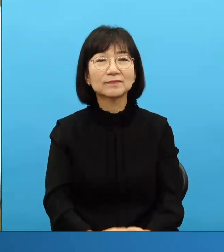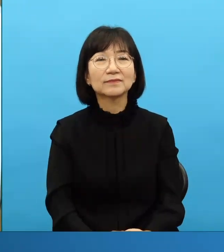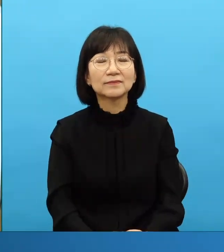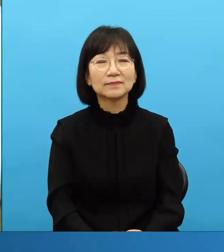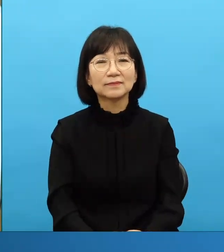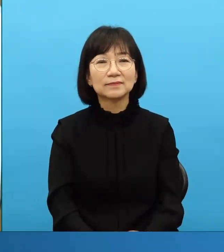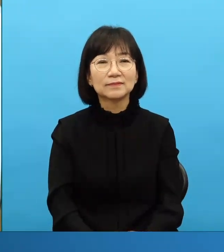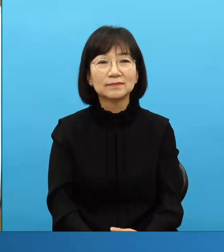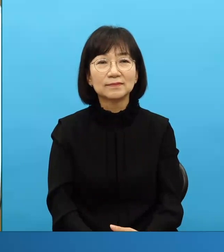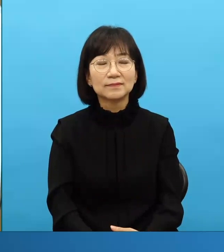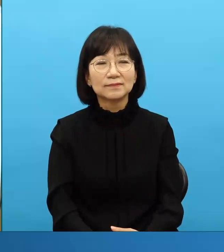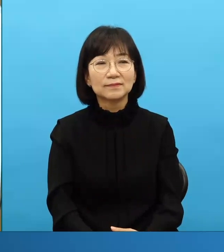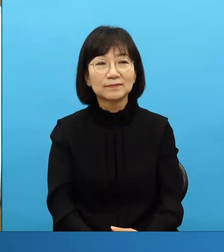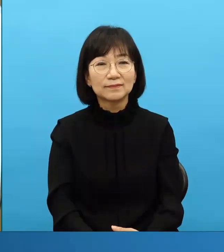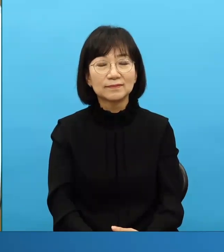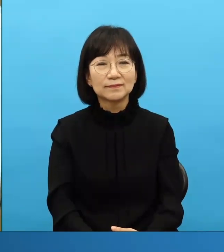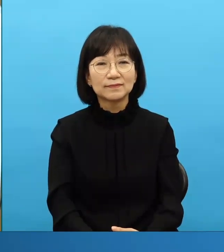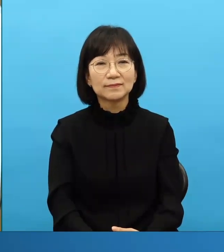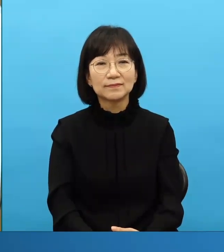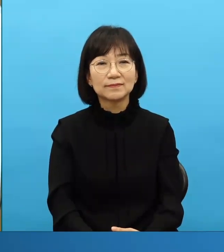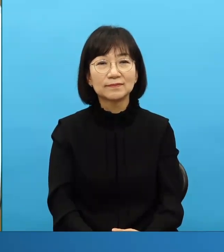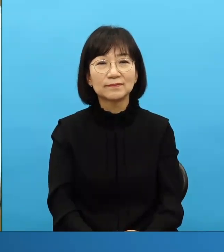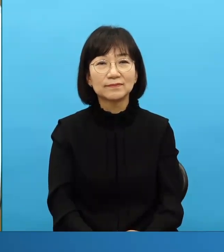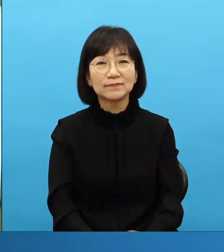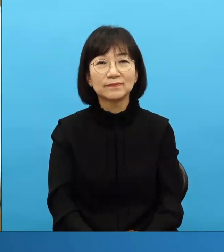we give our prepared offerings to the Lord.